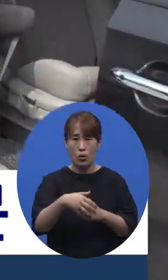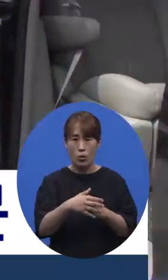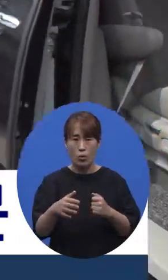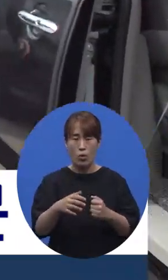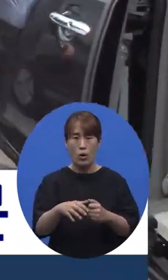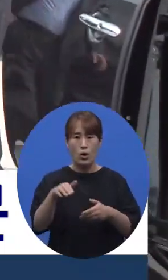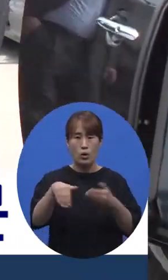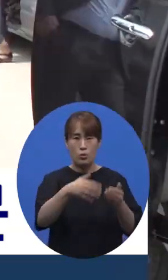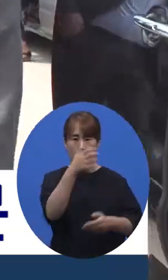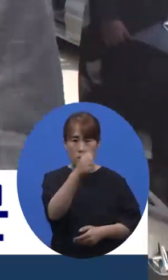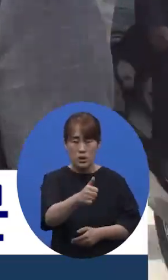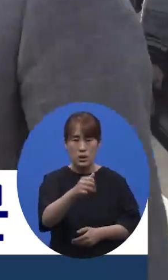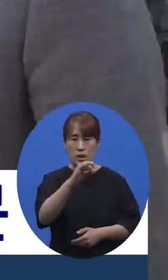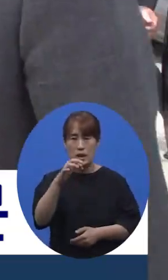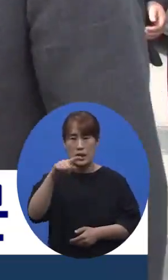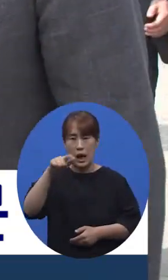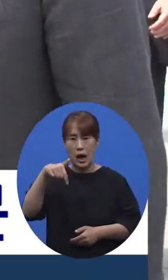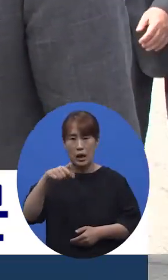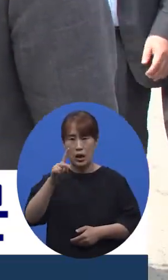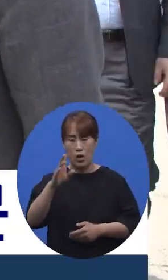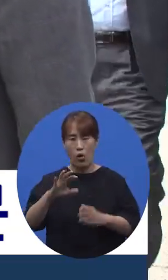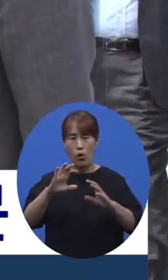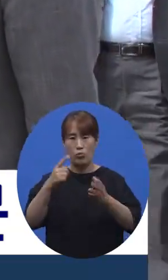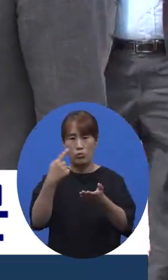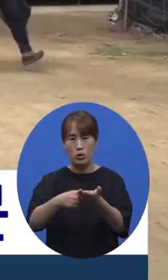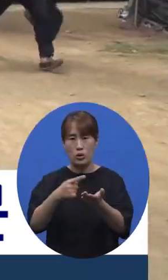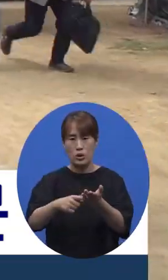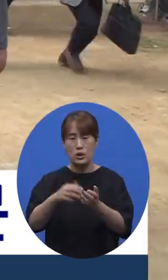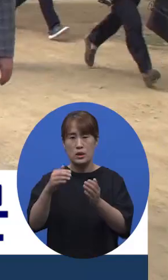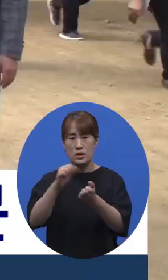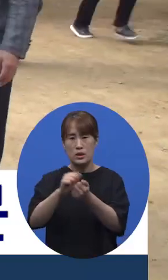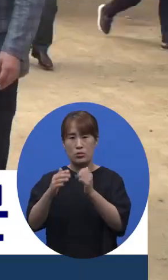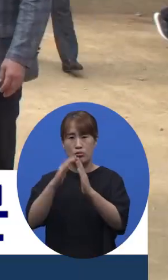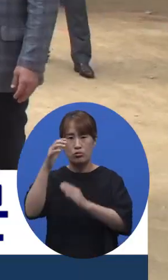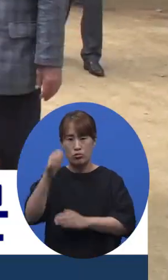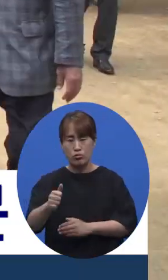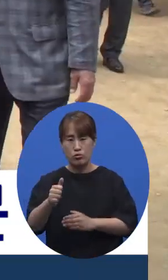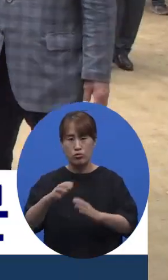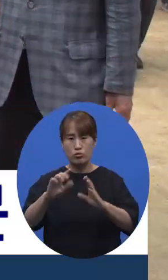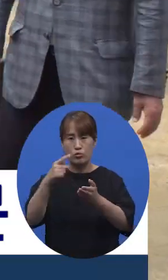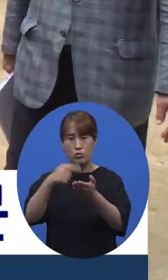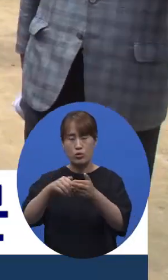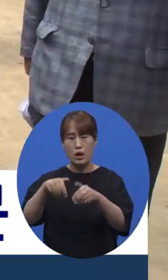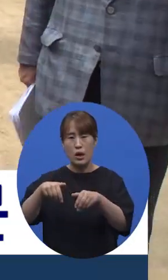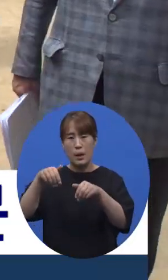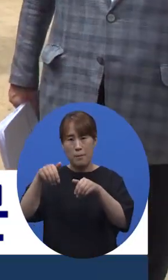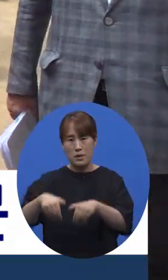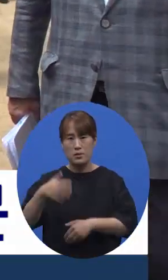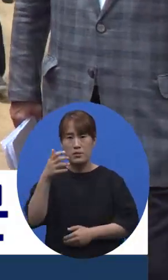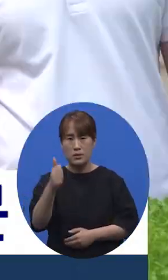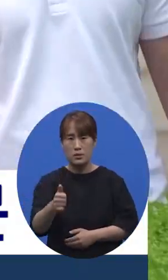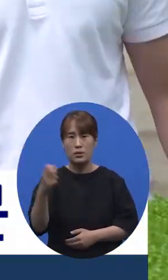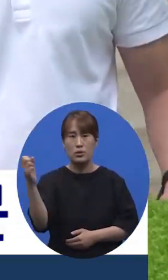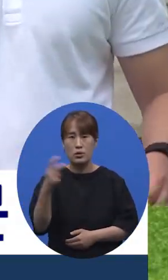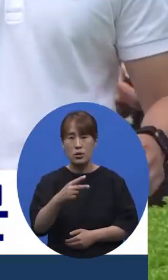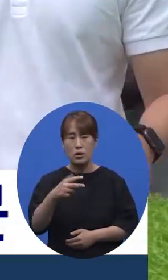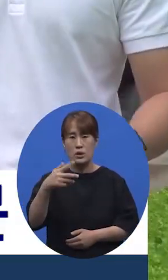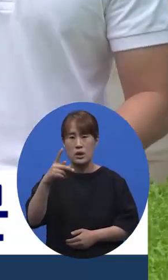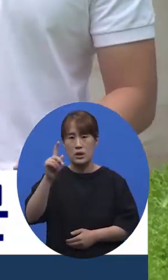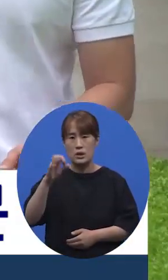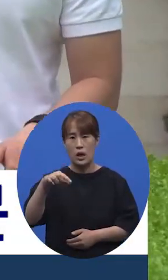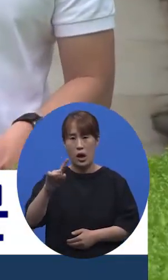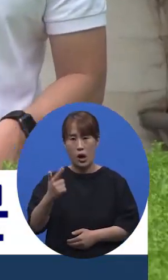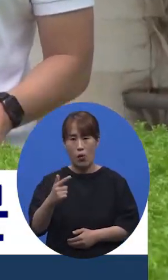이 자리에는 이시종 기사와 이낙연 국무총리 예 총기 석 진천군수 국무총리 시정 5년 비서실장